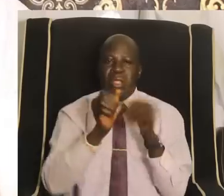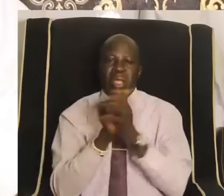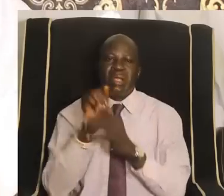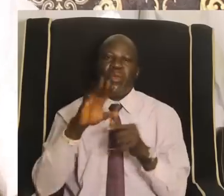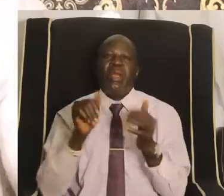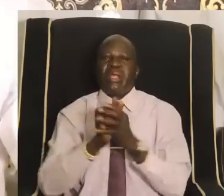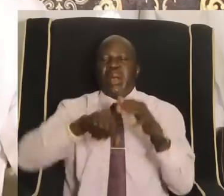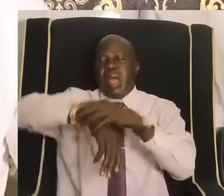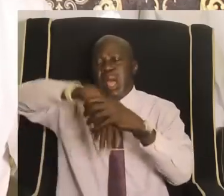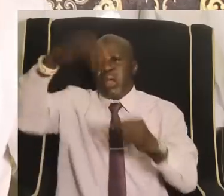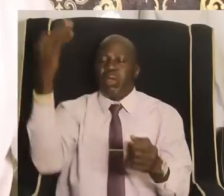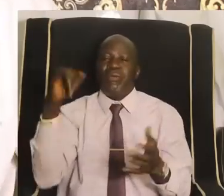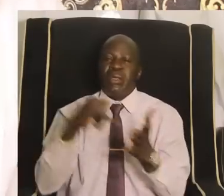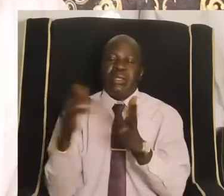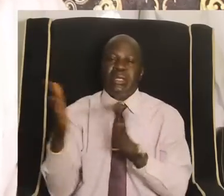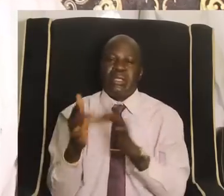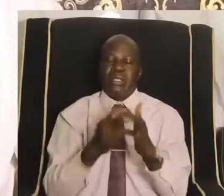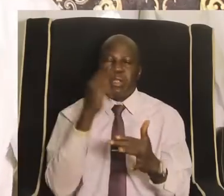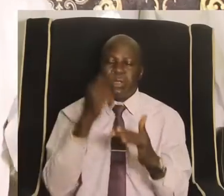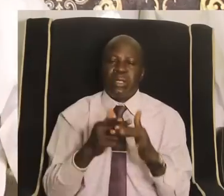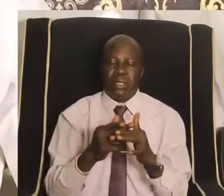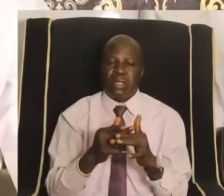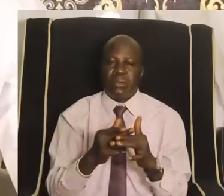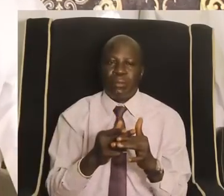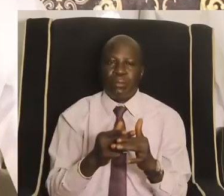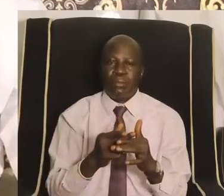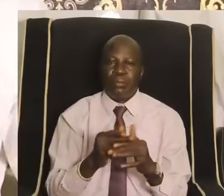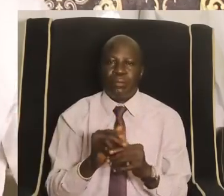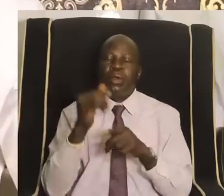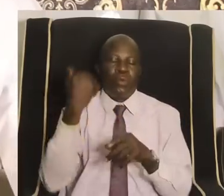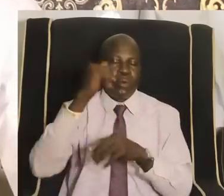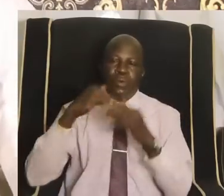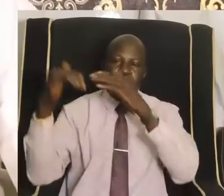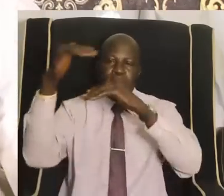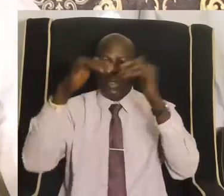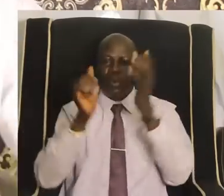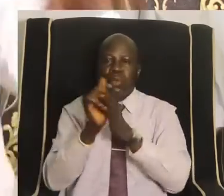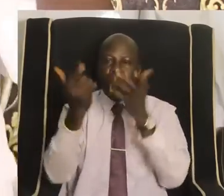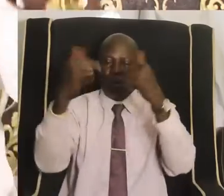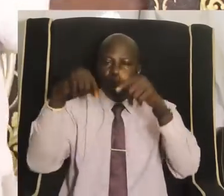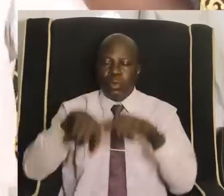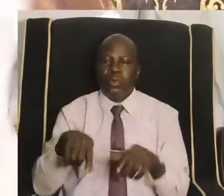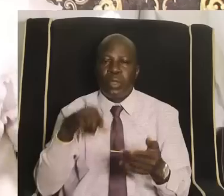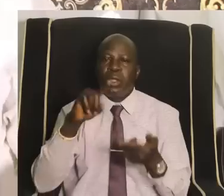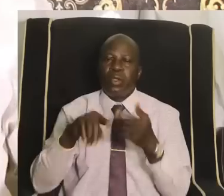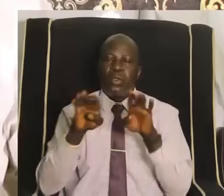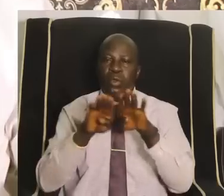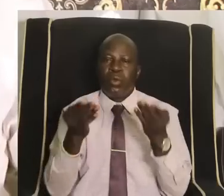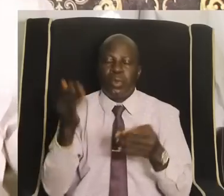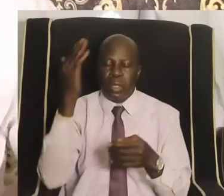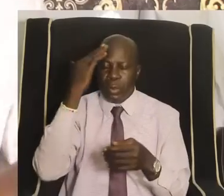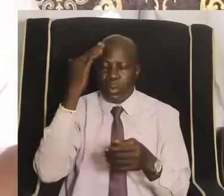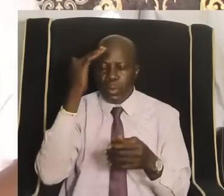ìdímù ìyànà ibà ìyànà ibà ìṣẹ́rí ìṣẹ́rí ejigbo ejigbo ẹja pàdé lásàlẹ̀ yìí let us assemble tonight aago